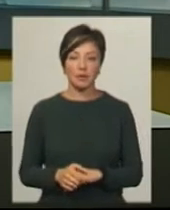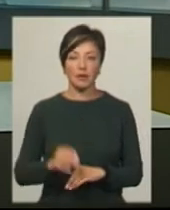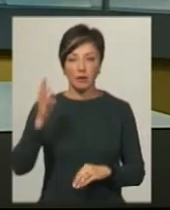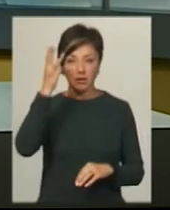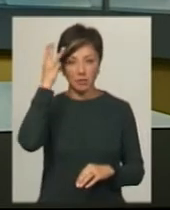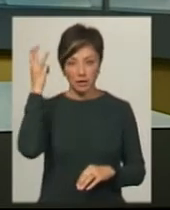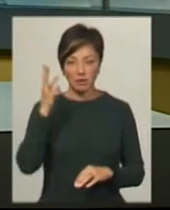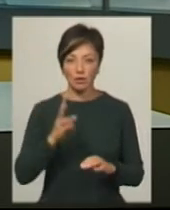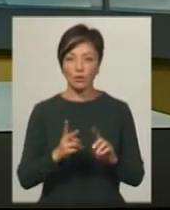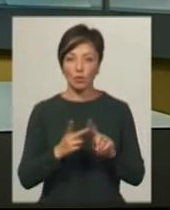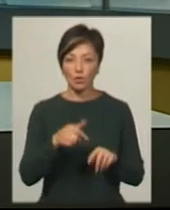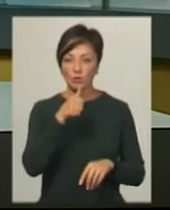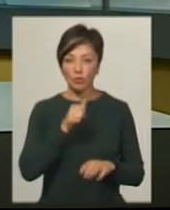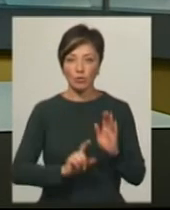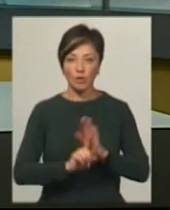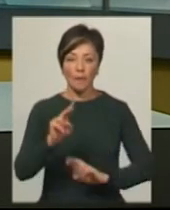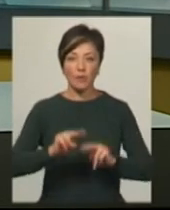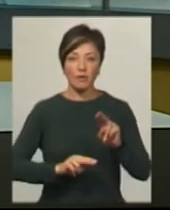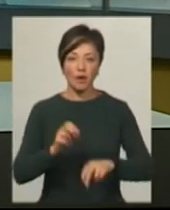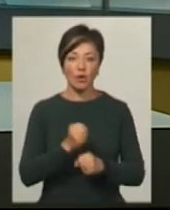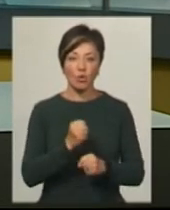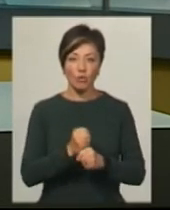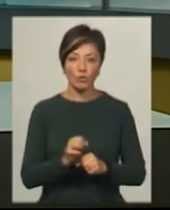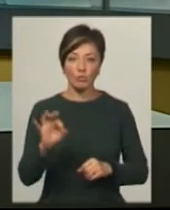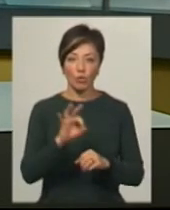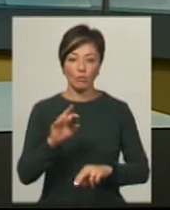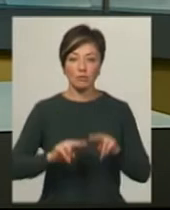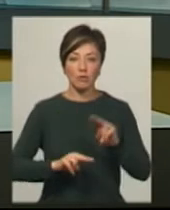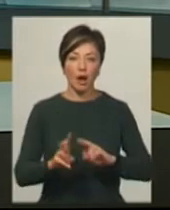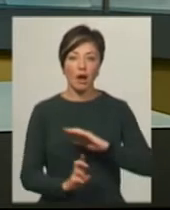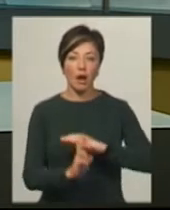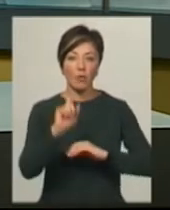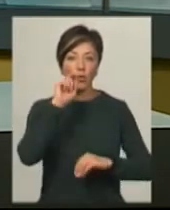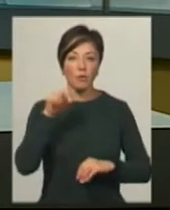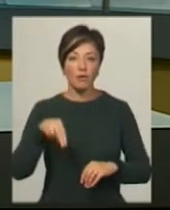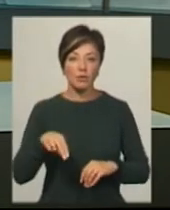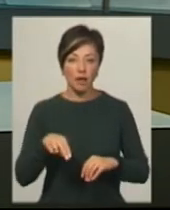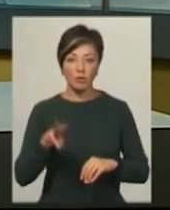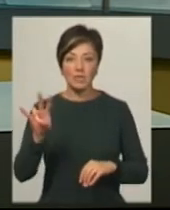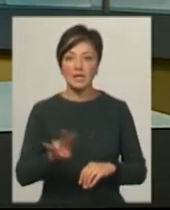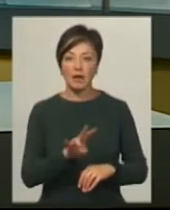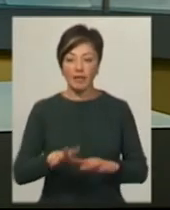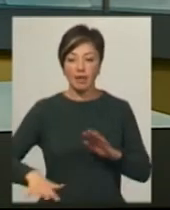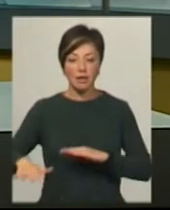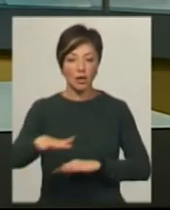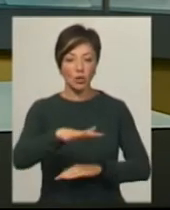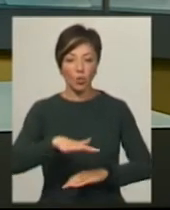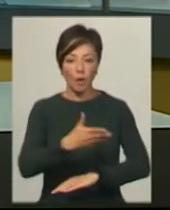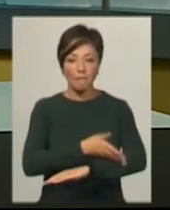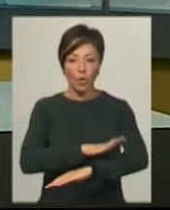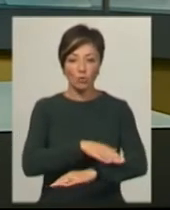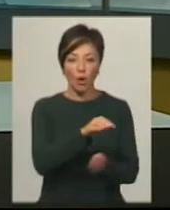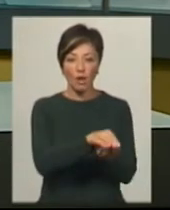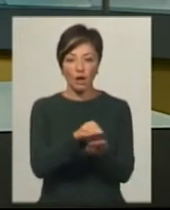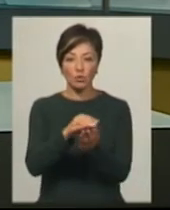обласному центрі з другої спроби розпочали будівельні роботи щодо зведення храму Української православної церкви на території польського